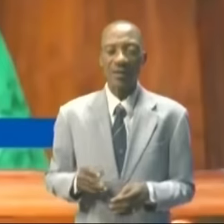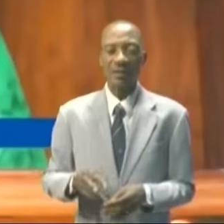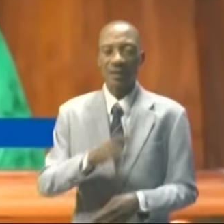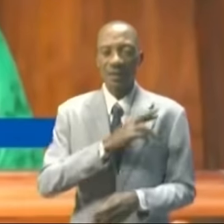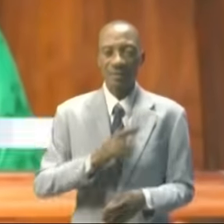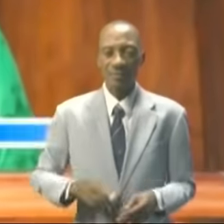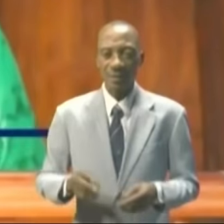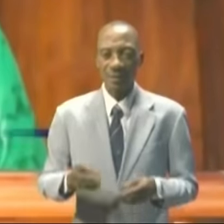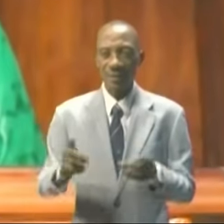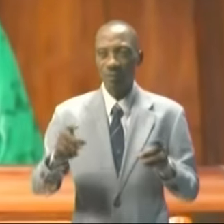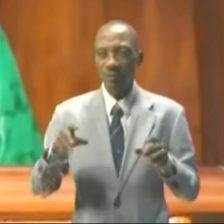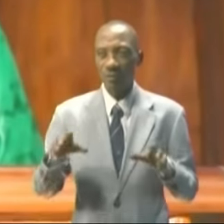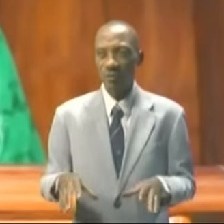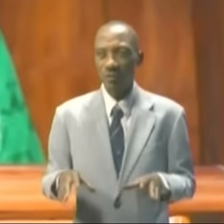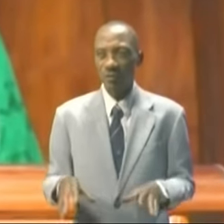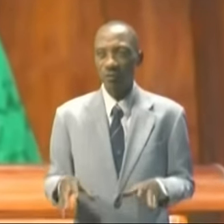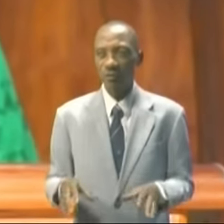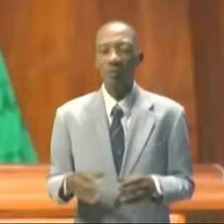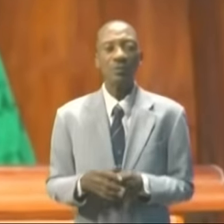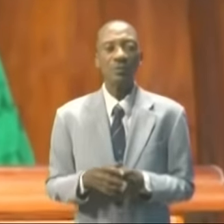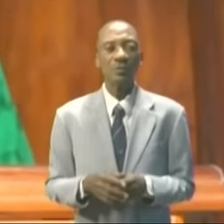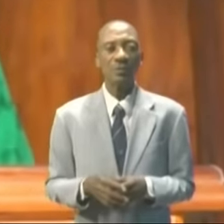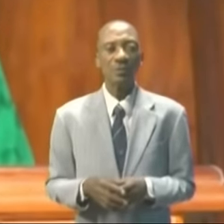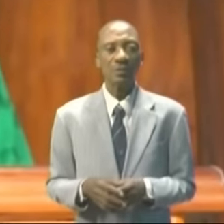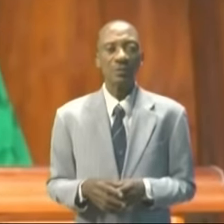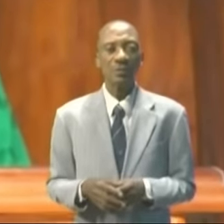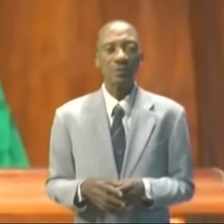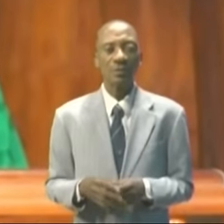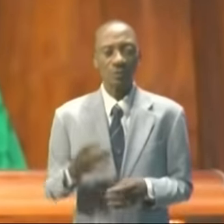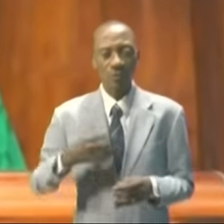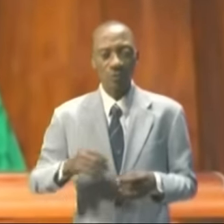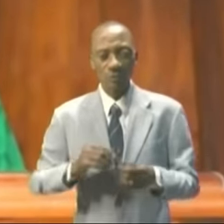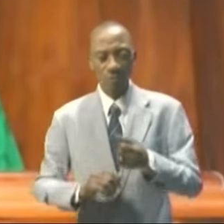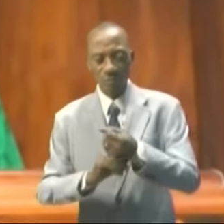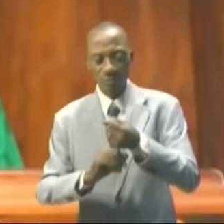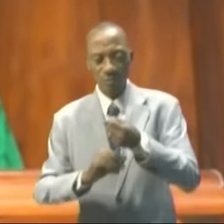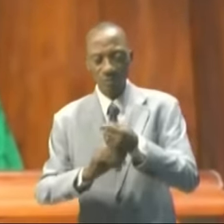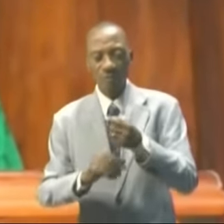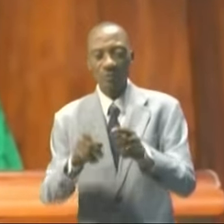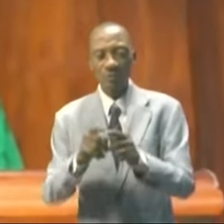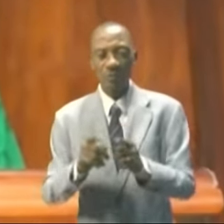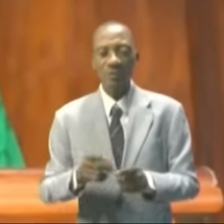ne trouveront de solution efficace et durable que si les efforts sont